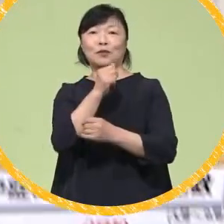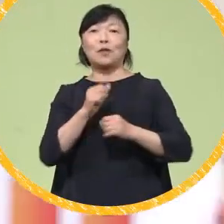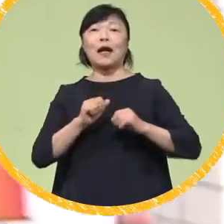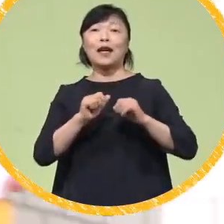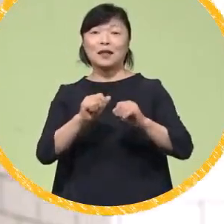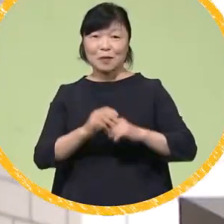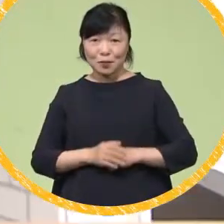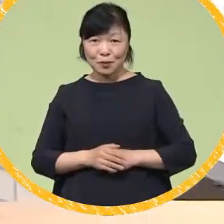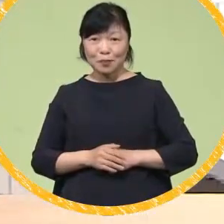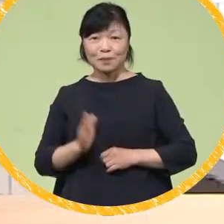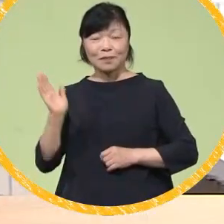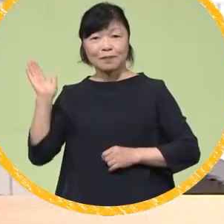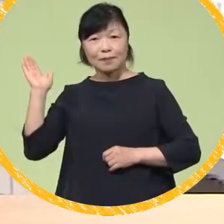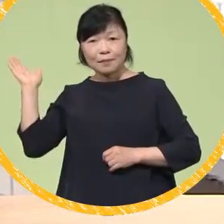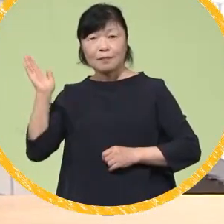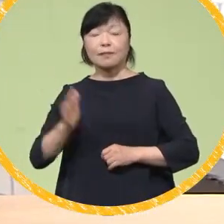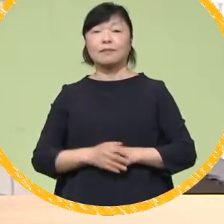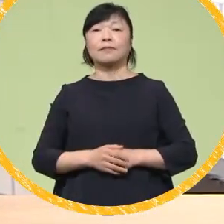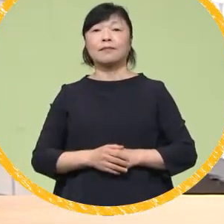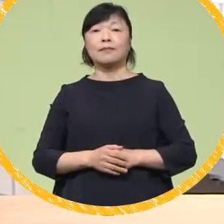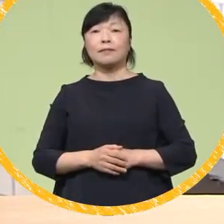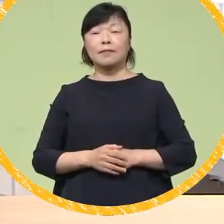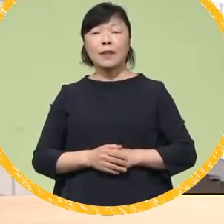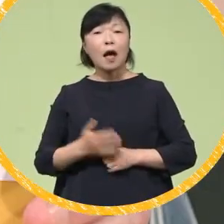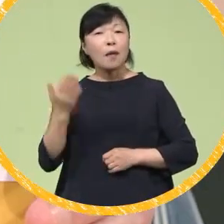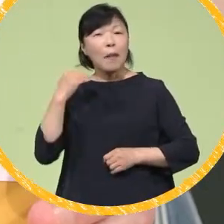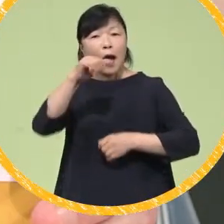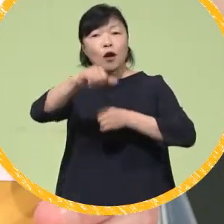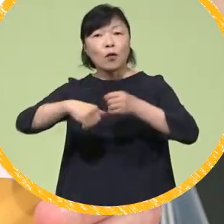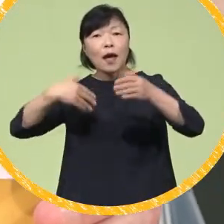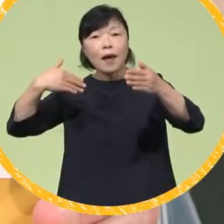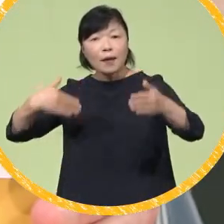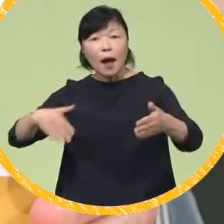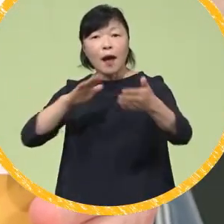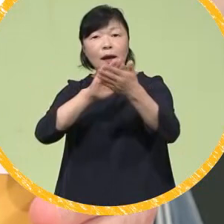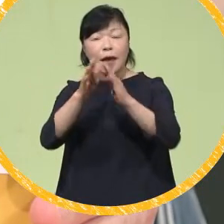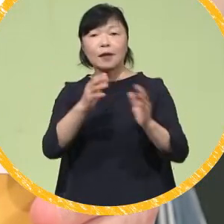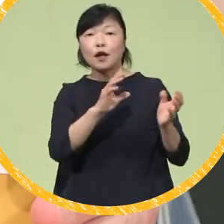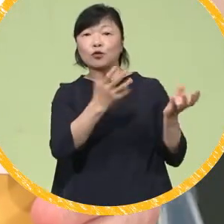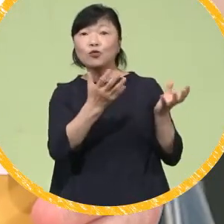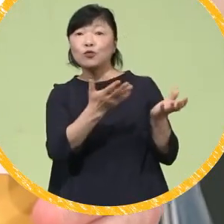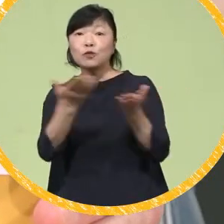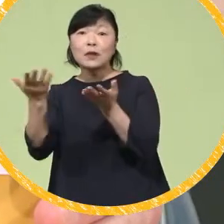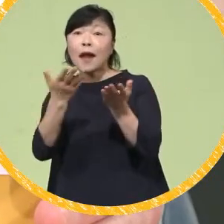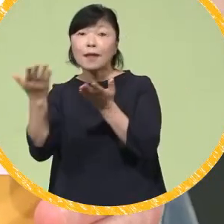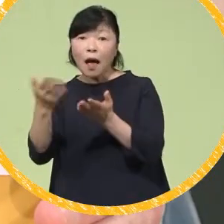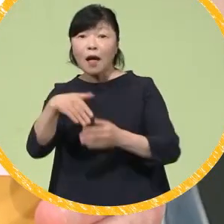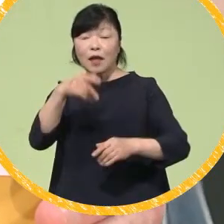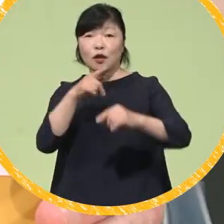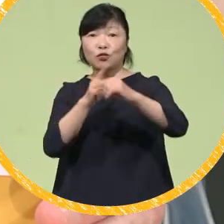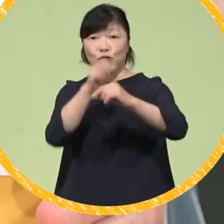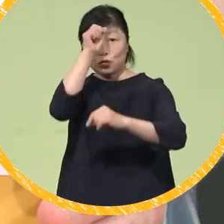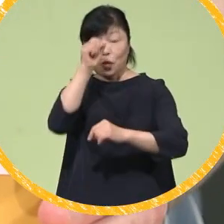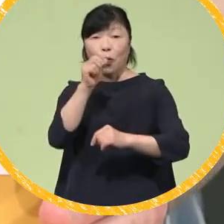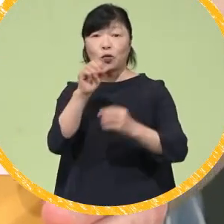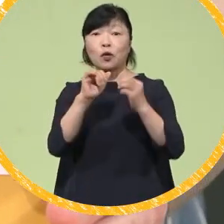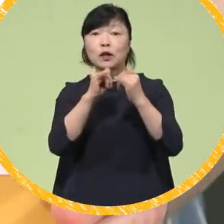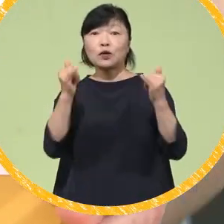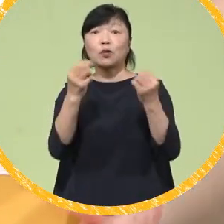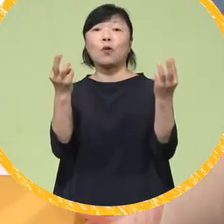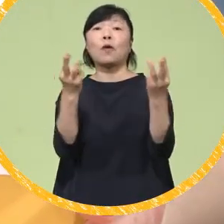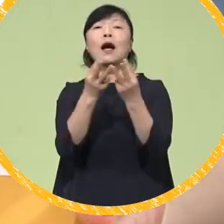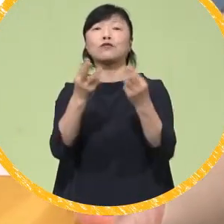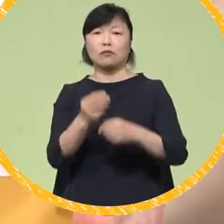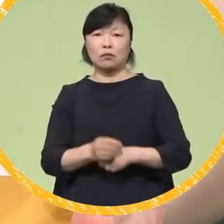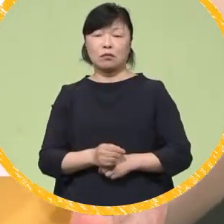。まずこちらご覧ください。こちらが過去5年県内で救急搬送された方の数なんですけども、熱中症